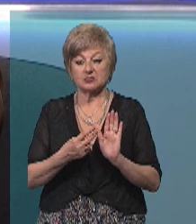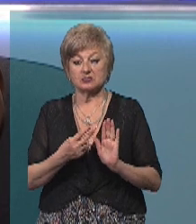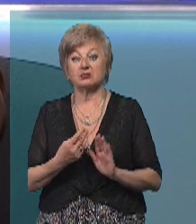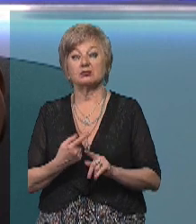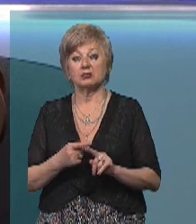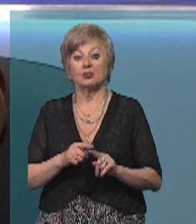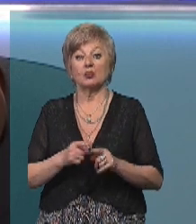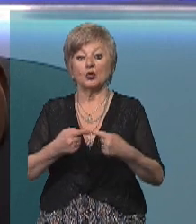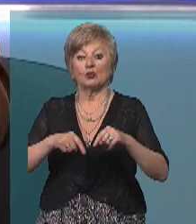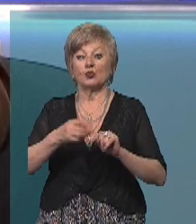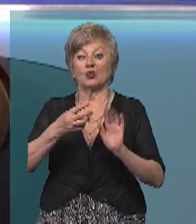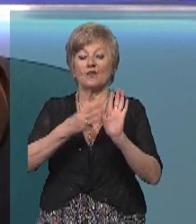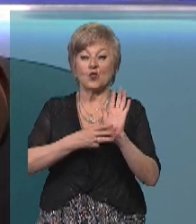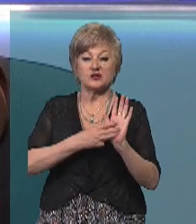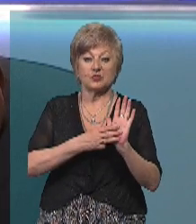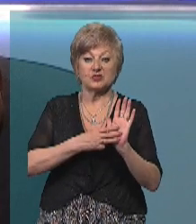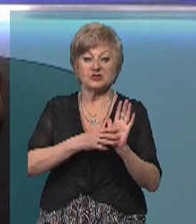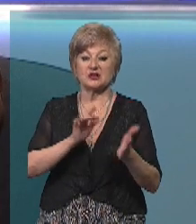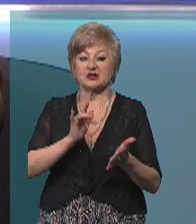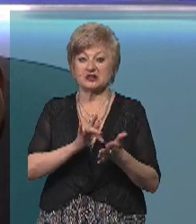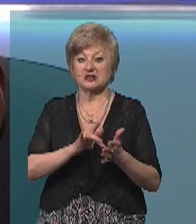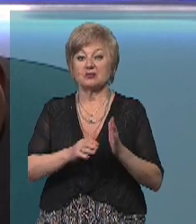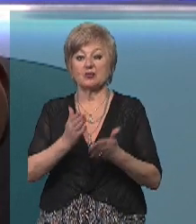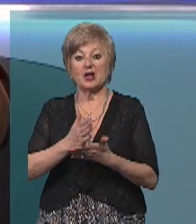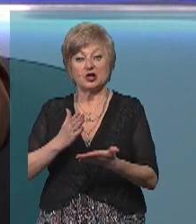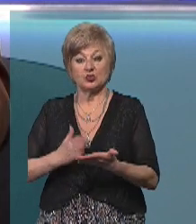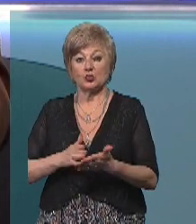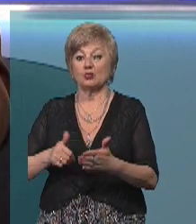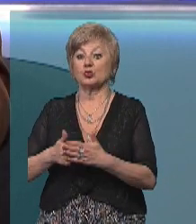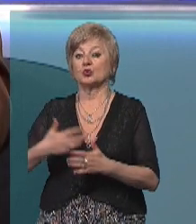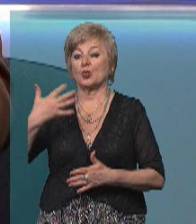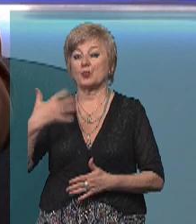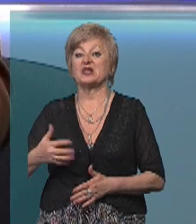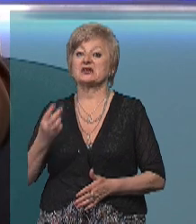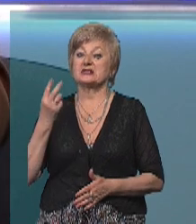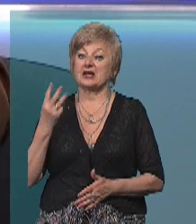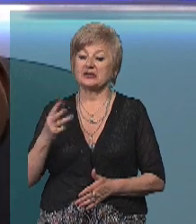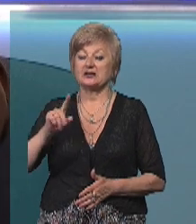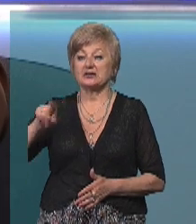48,35%, це було в окрузі номер 80 із центром Мелітополі, до